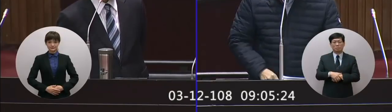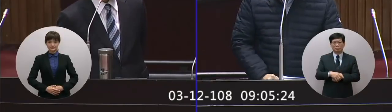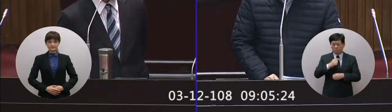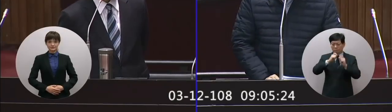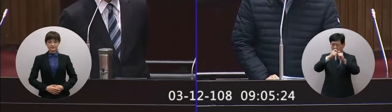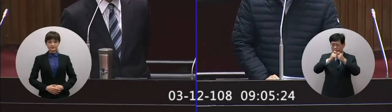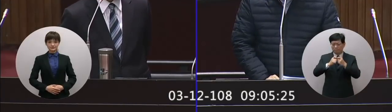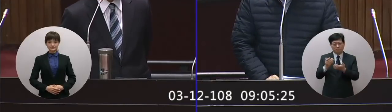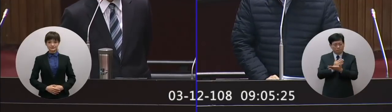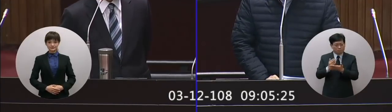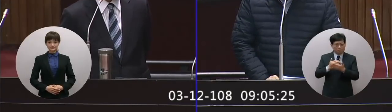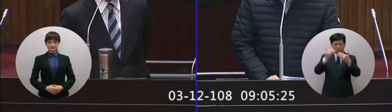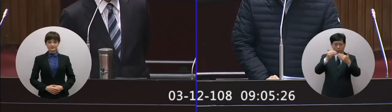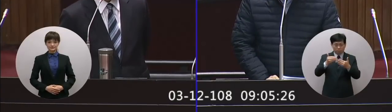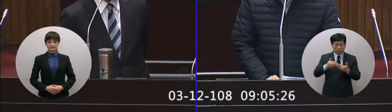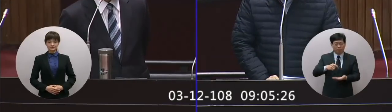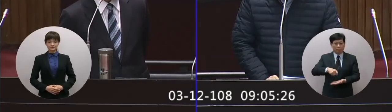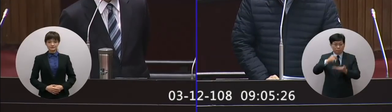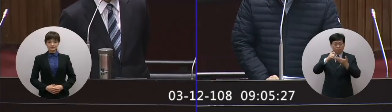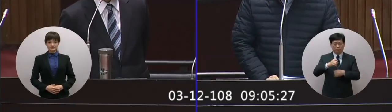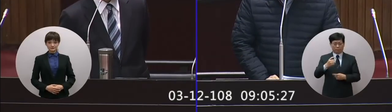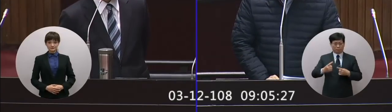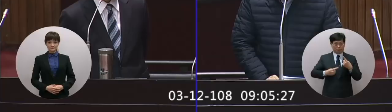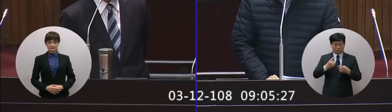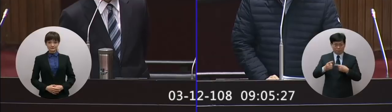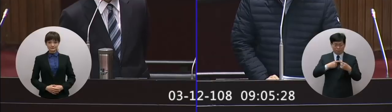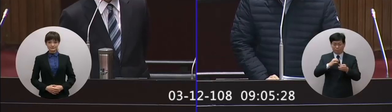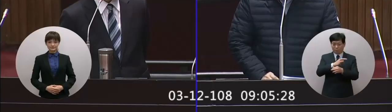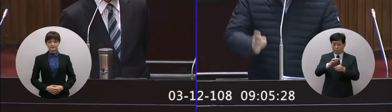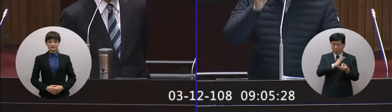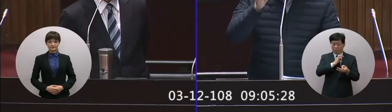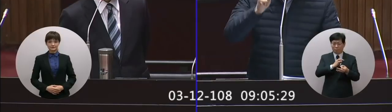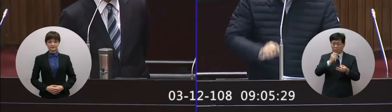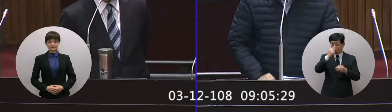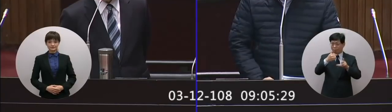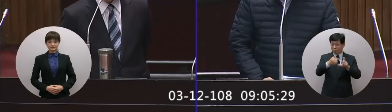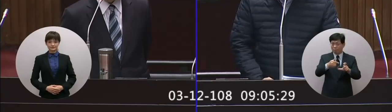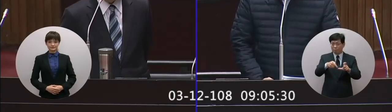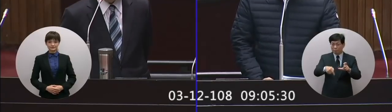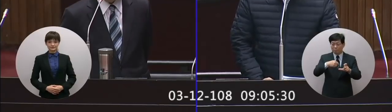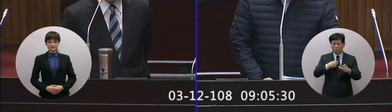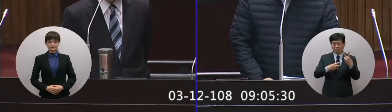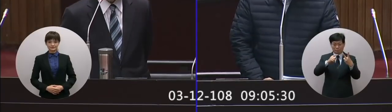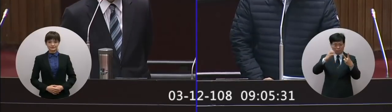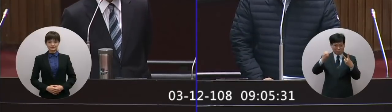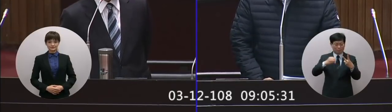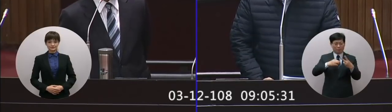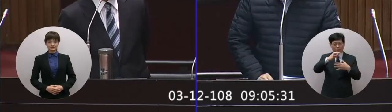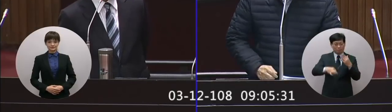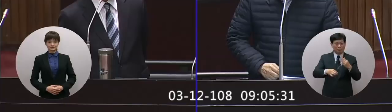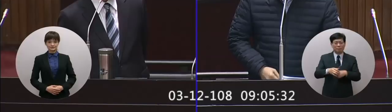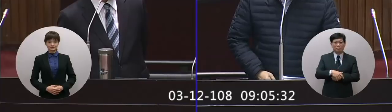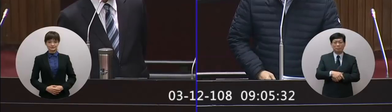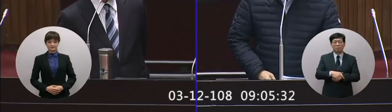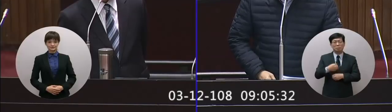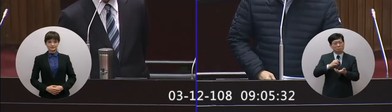仔细评估之后提出自由贸易经济特区的2.0的版本。